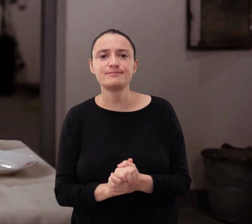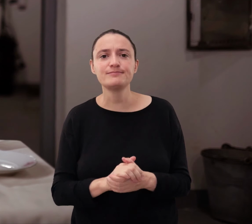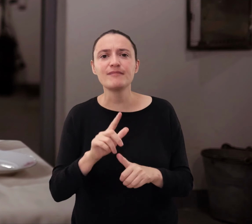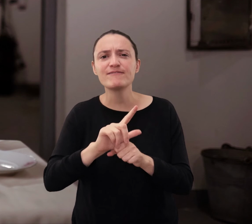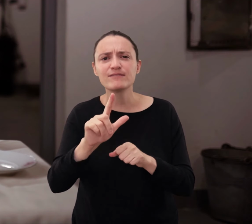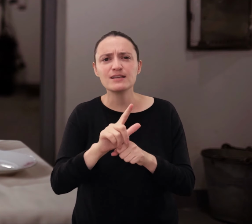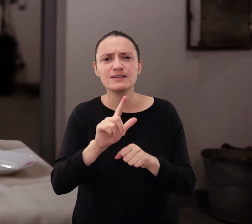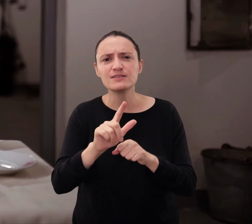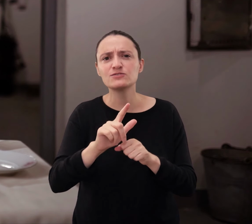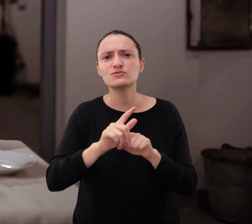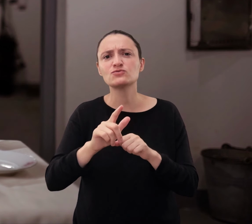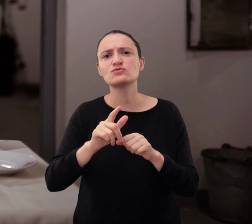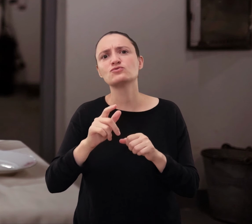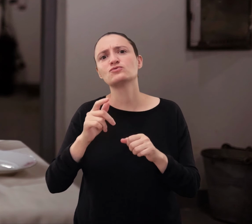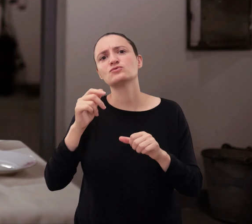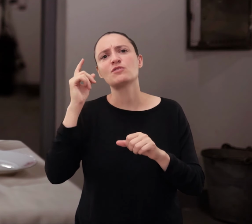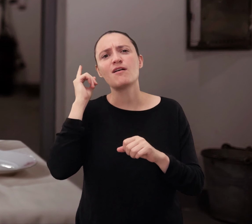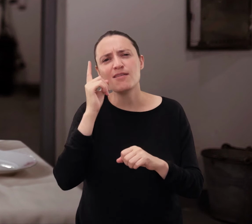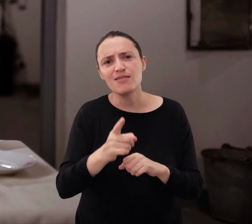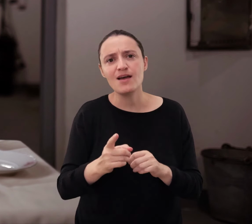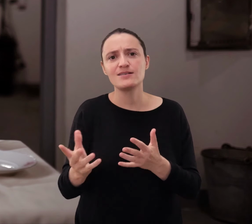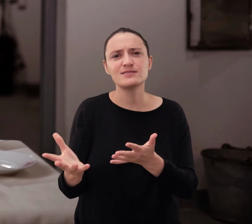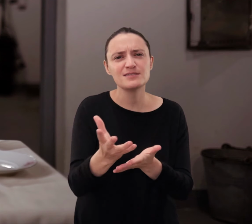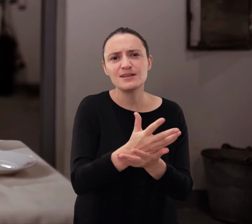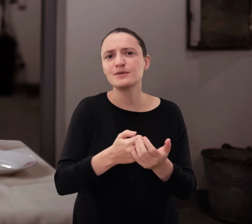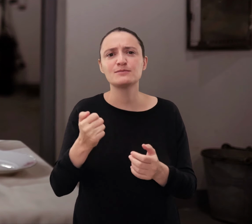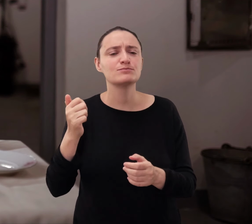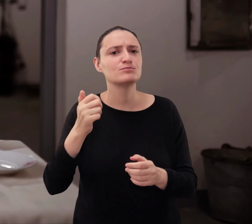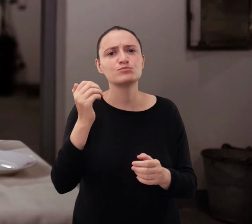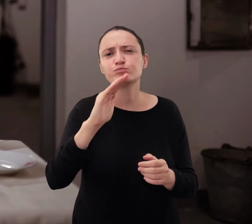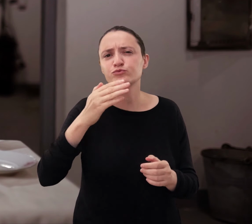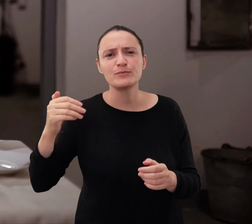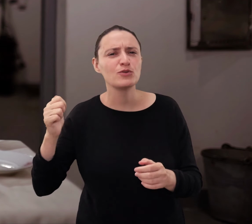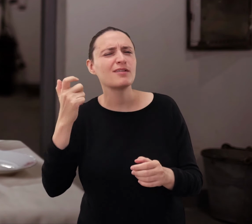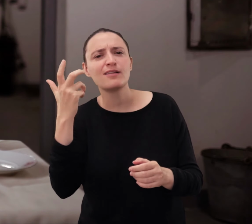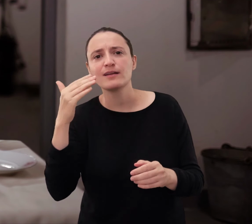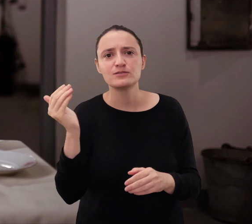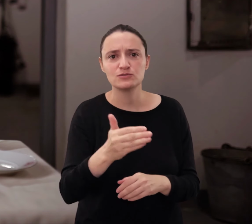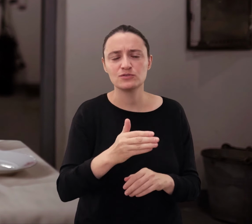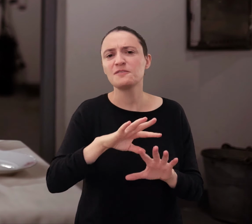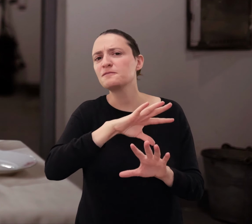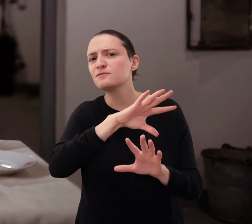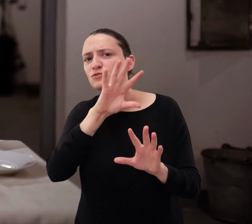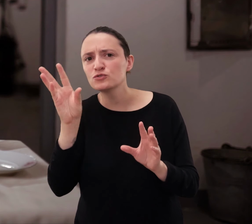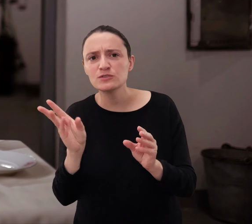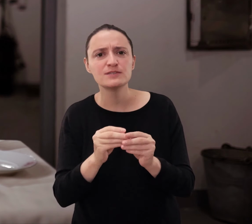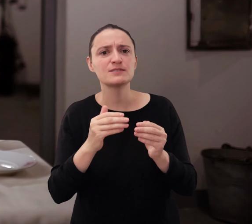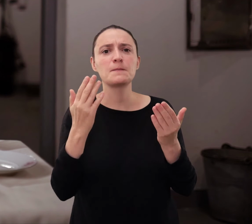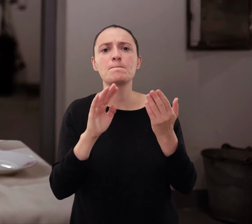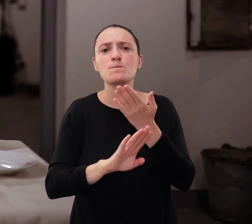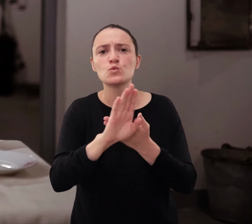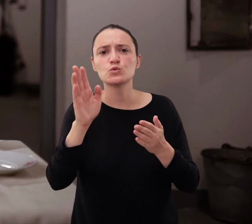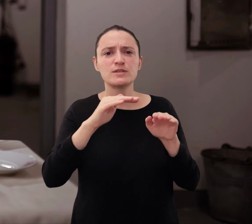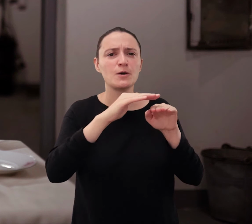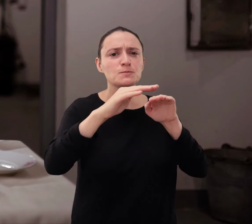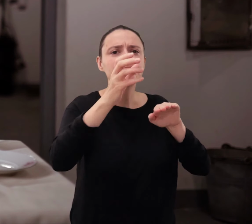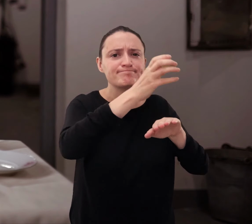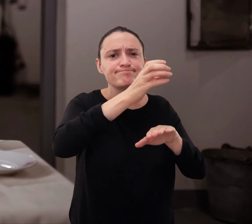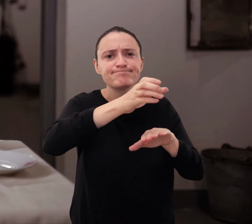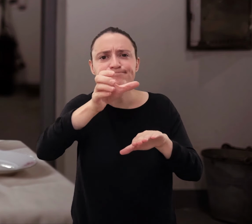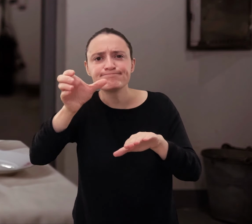lat zgromadziliśmy kilka tysięcy eksponatów. One są rozłożone po całym muzeum.